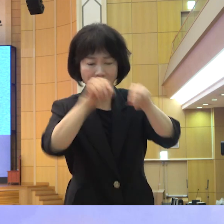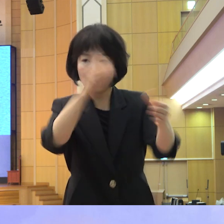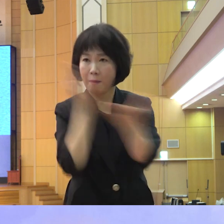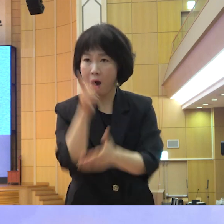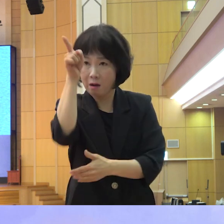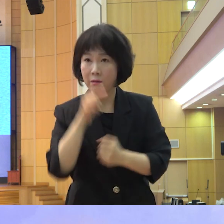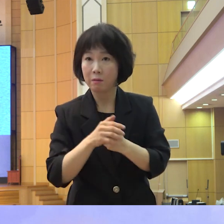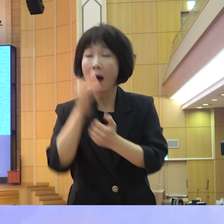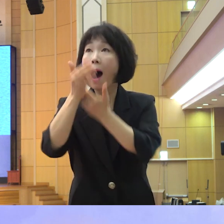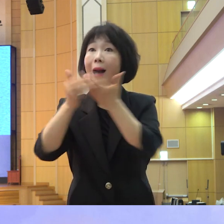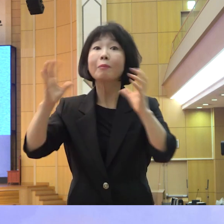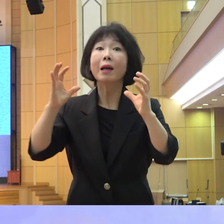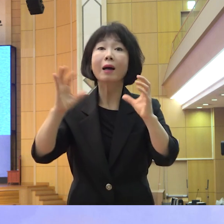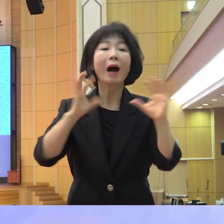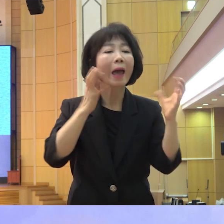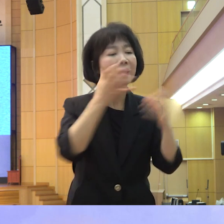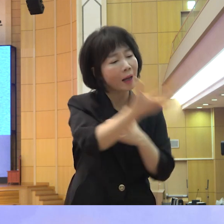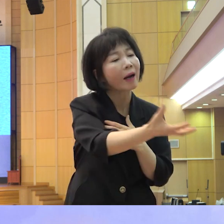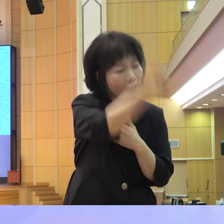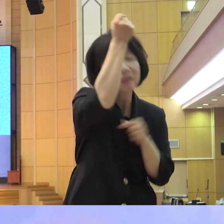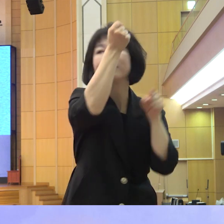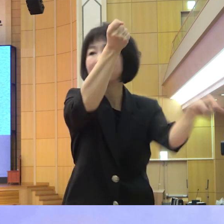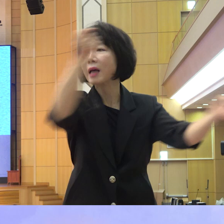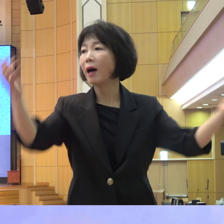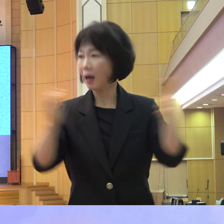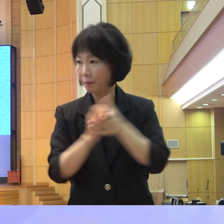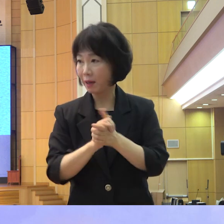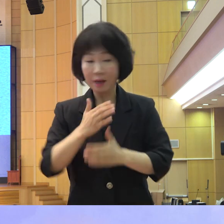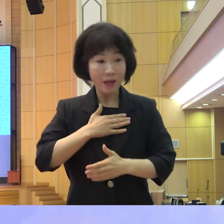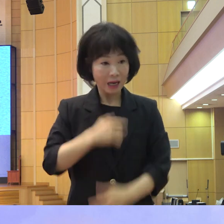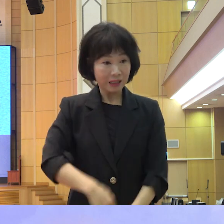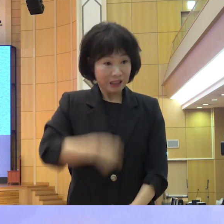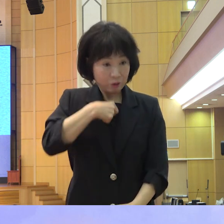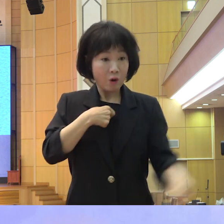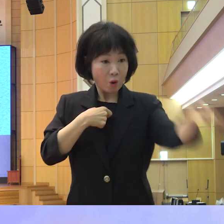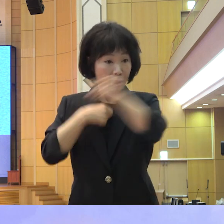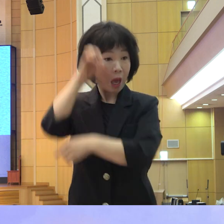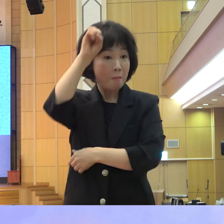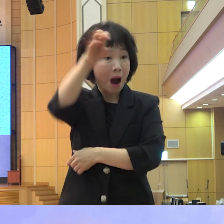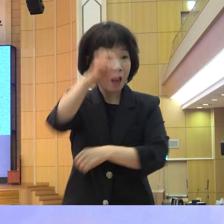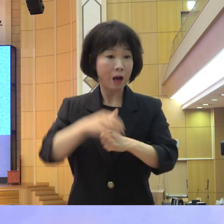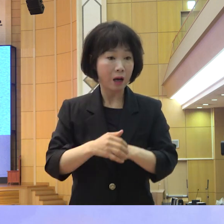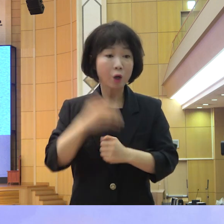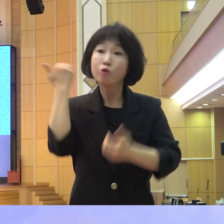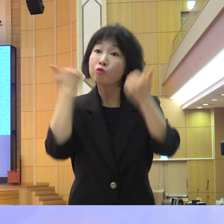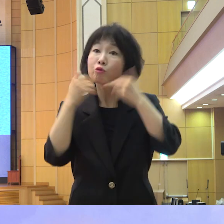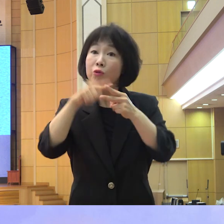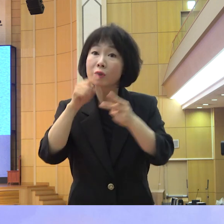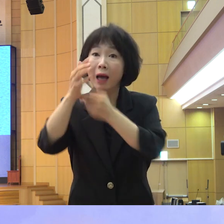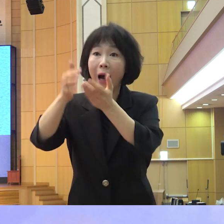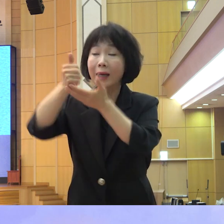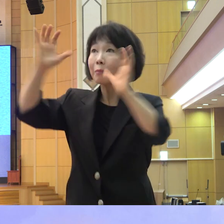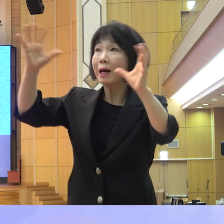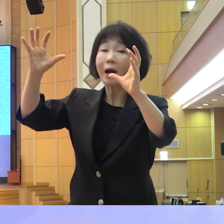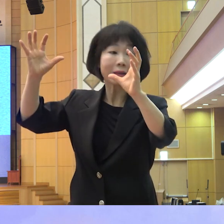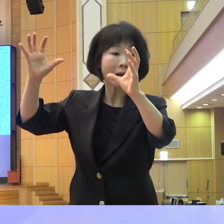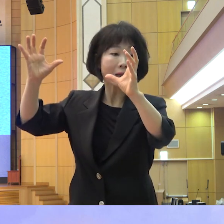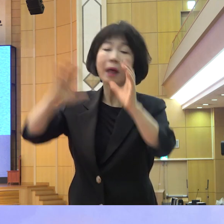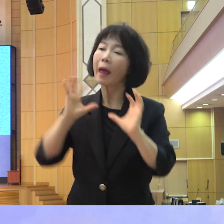말라. 하나님의 나라가 이런 자의 것이니라. 내가 진실로 너에게 이르노니 누구든지 하나님의